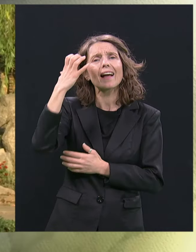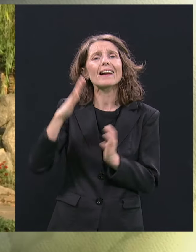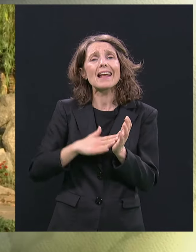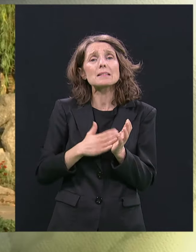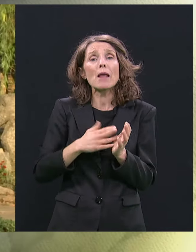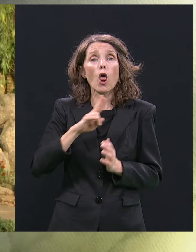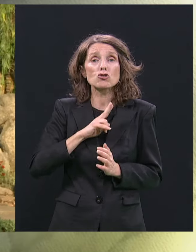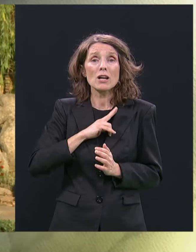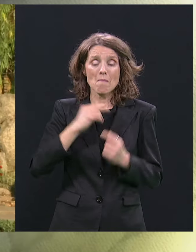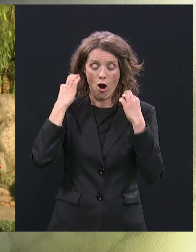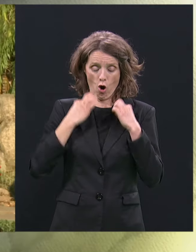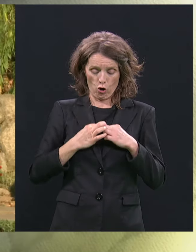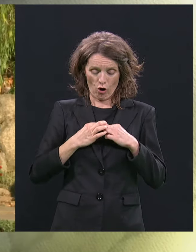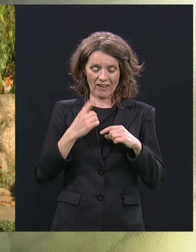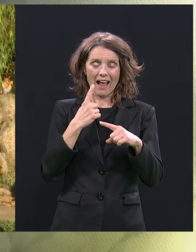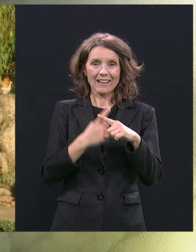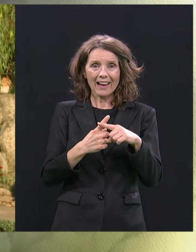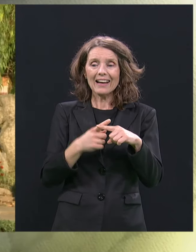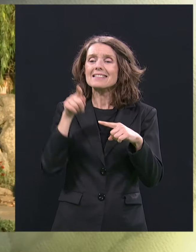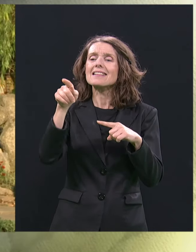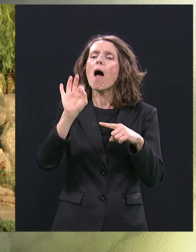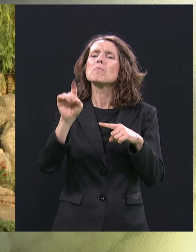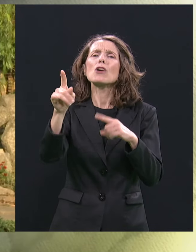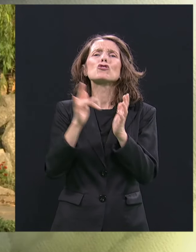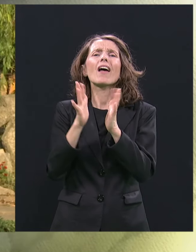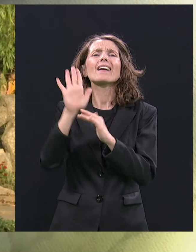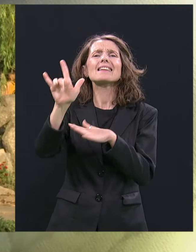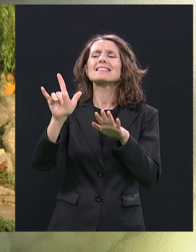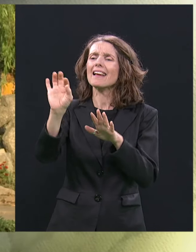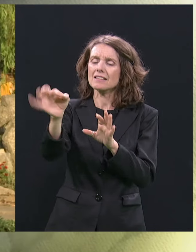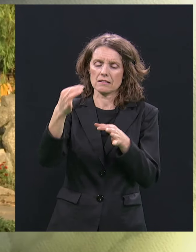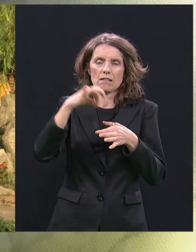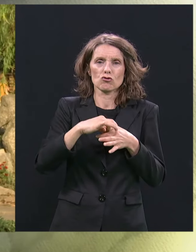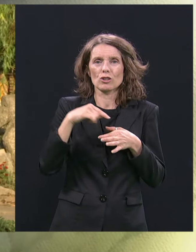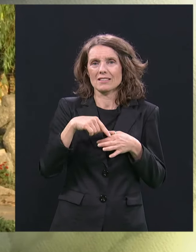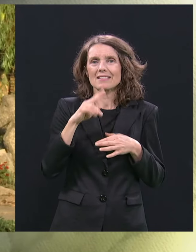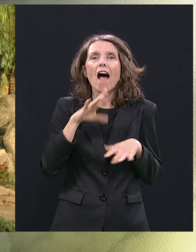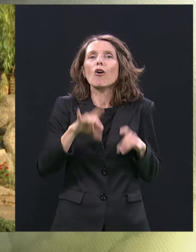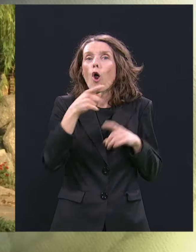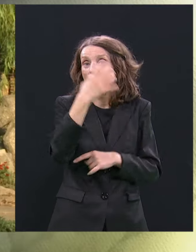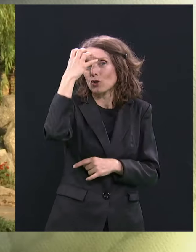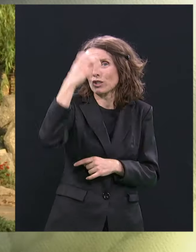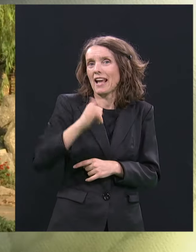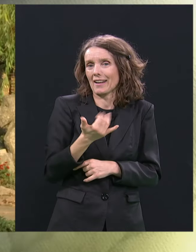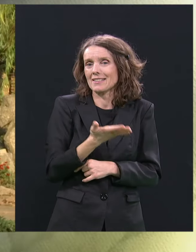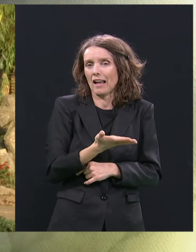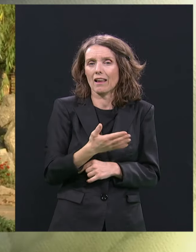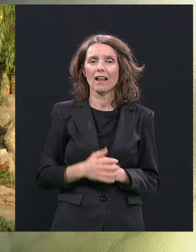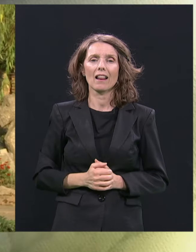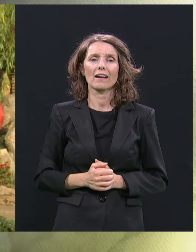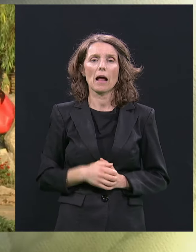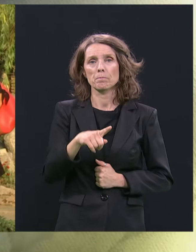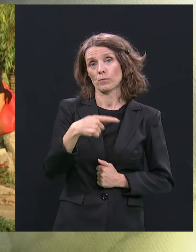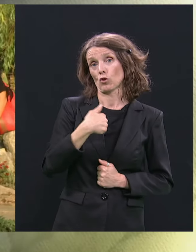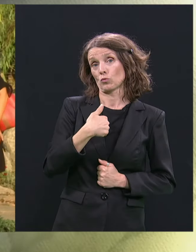oko vrata, za čiji pronalazak je zaslužna carica Jelena. Ovo je neka naša kreacija od drveta